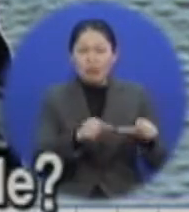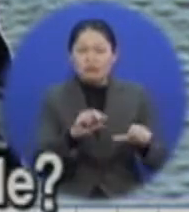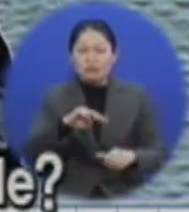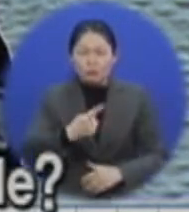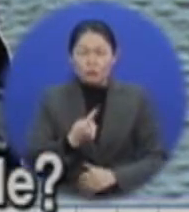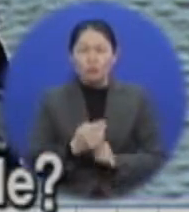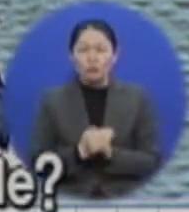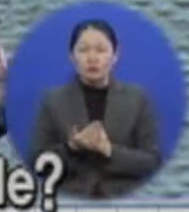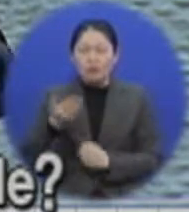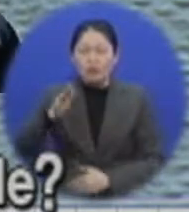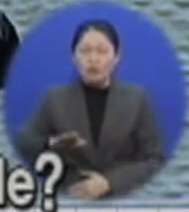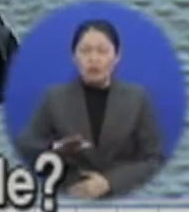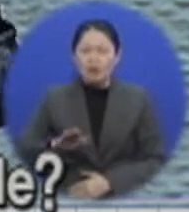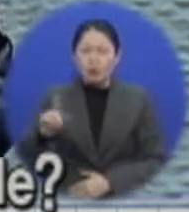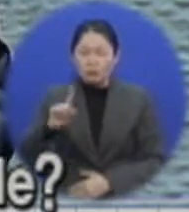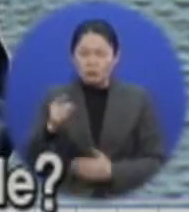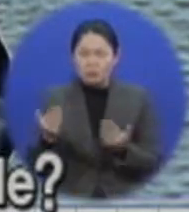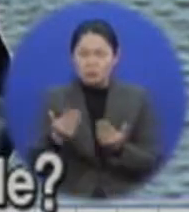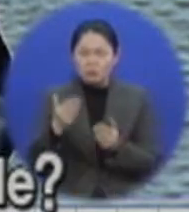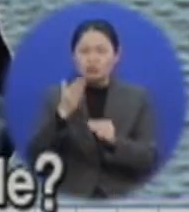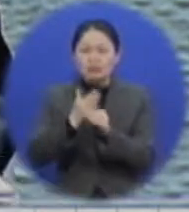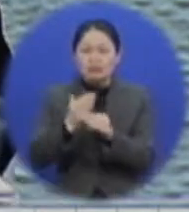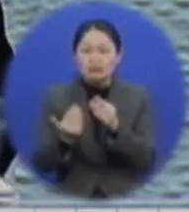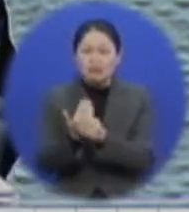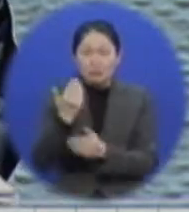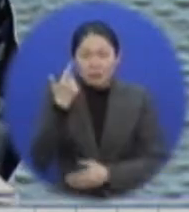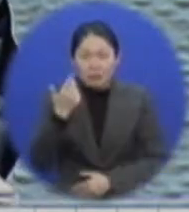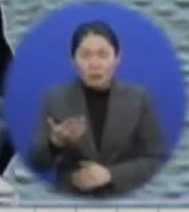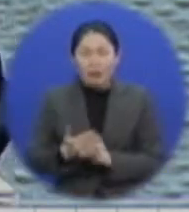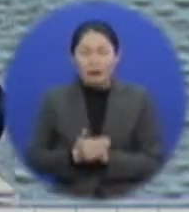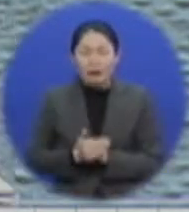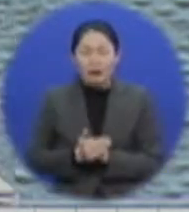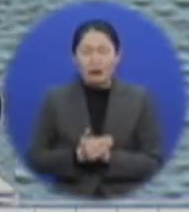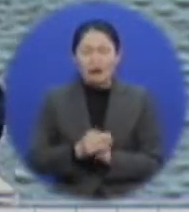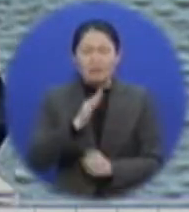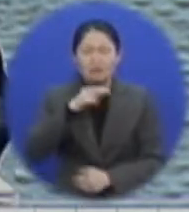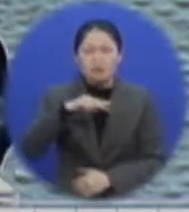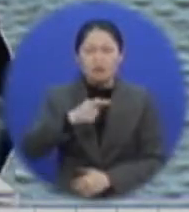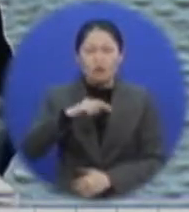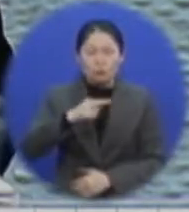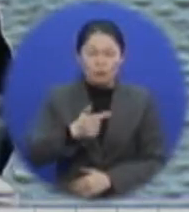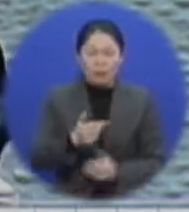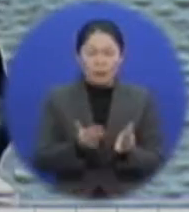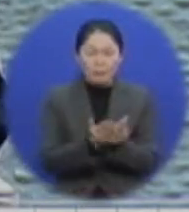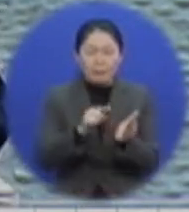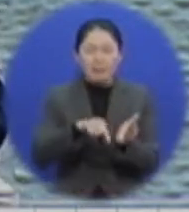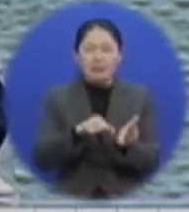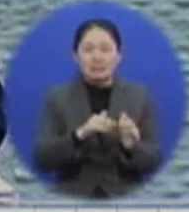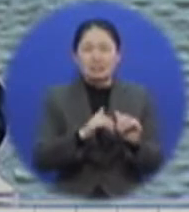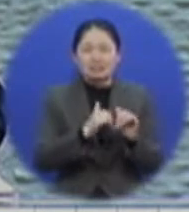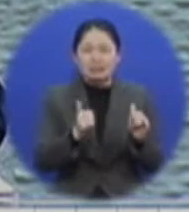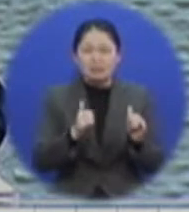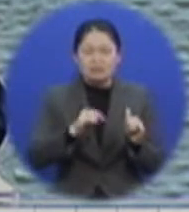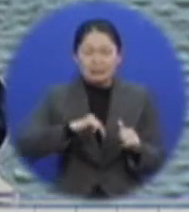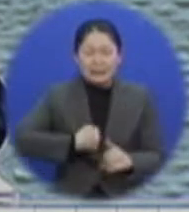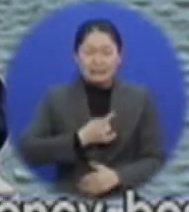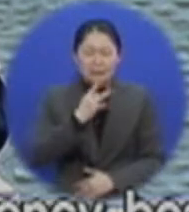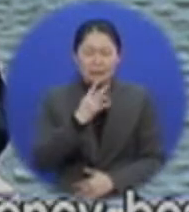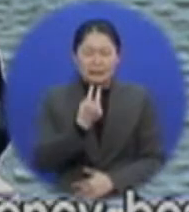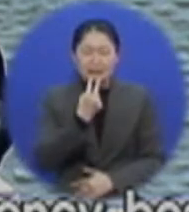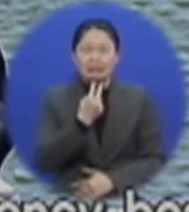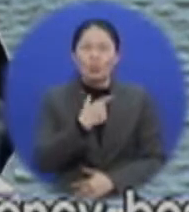그런데 어떤 일이 중간에 벌어짐 니까 선원들이 자기들 만이라도 살려고